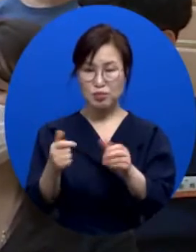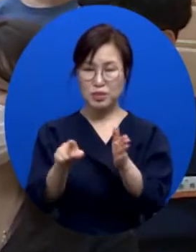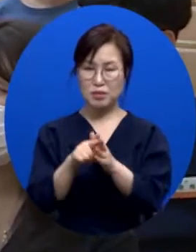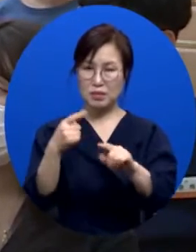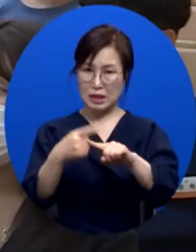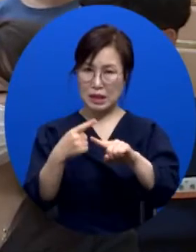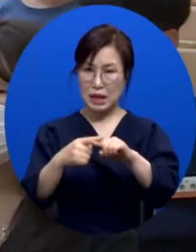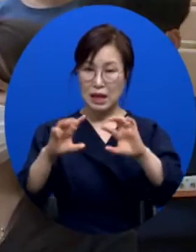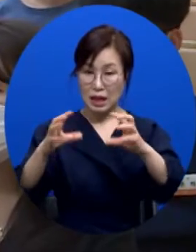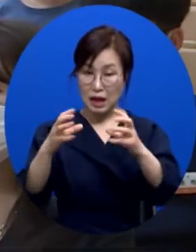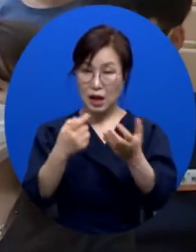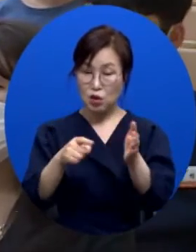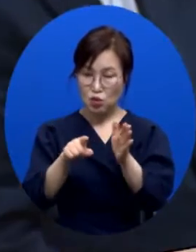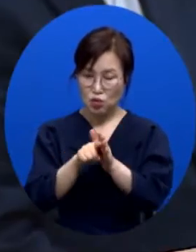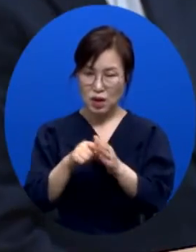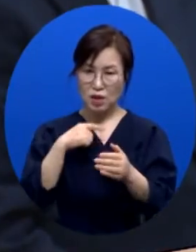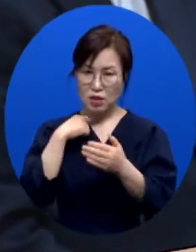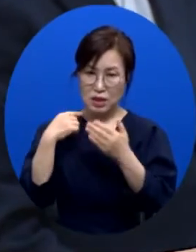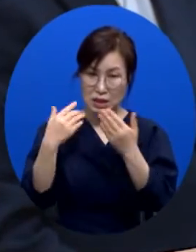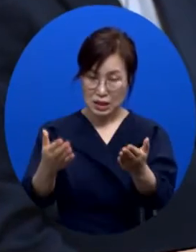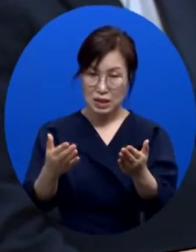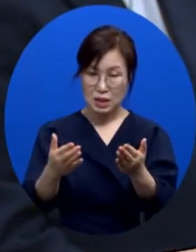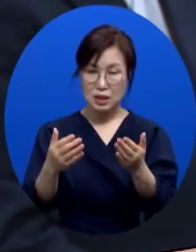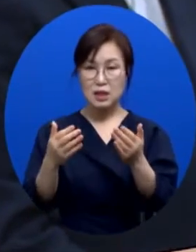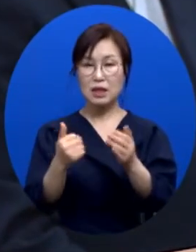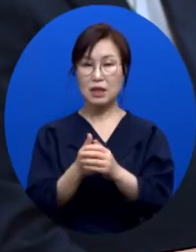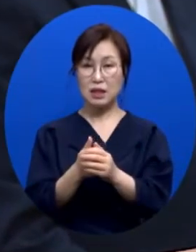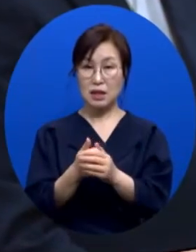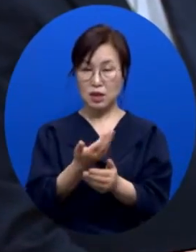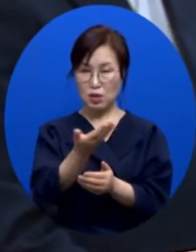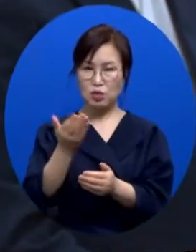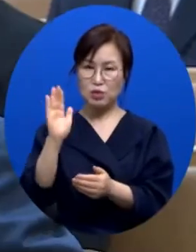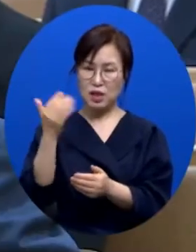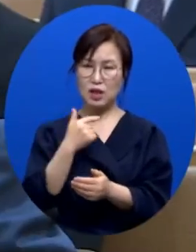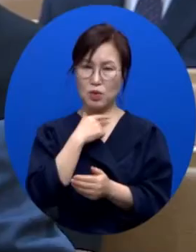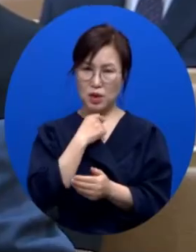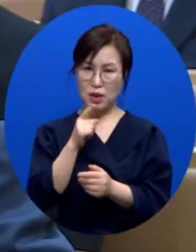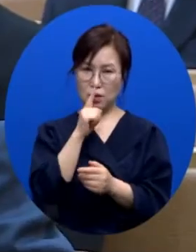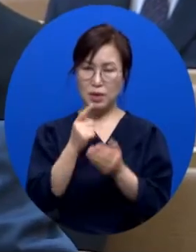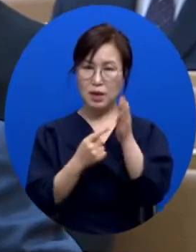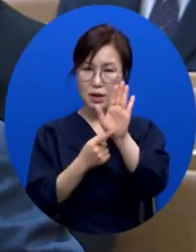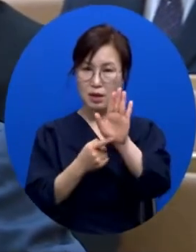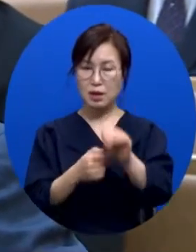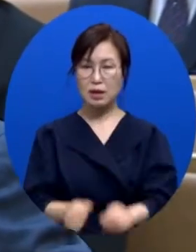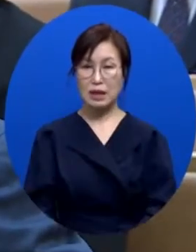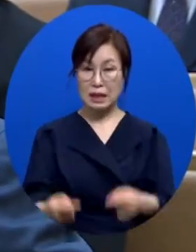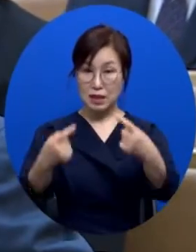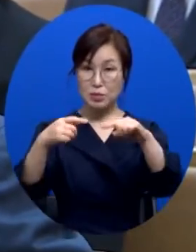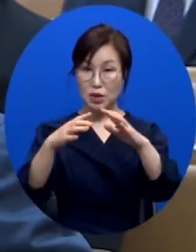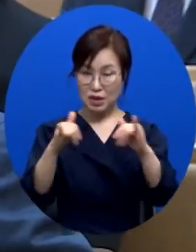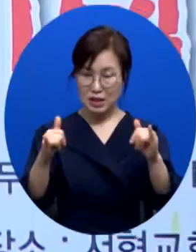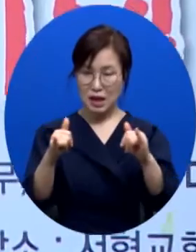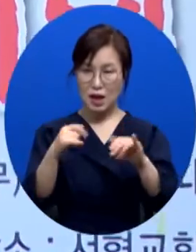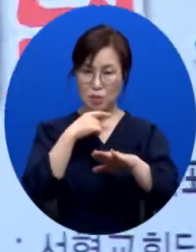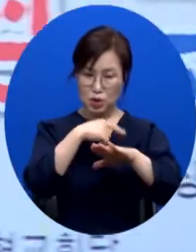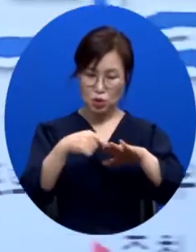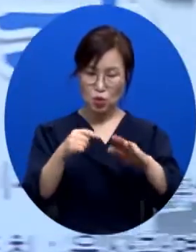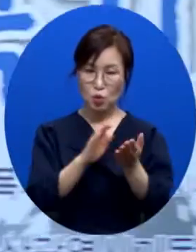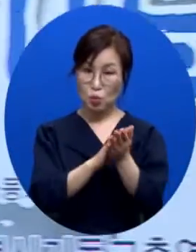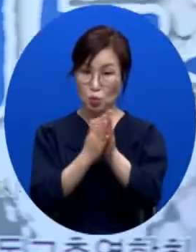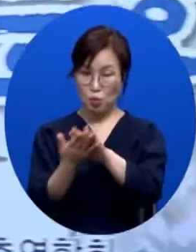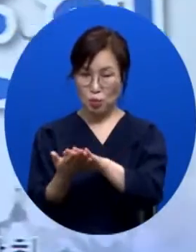기도하고 기꺼이 헌신하는 연합회 회원들이 드릴 바란다 고 전했습니다 이어 참석자들은 민족의 복음화